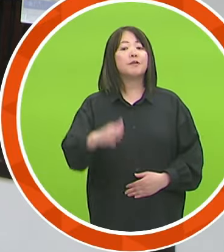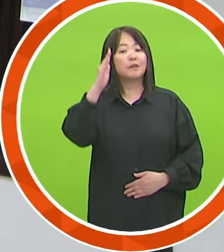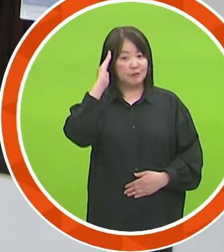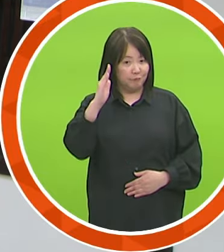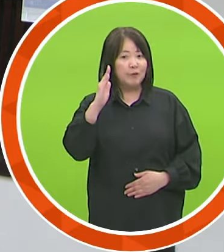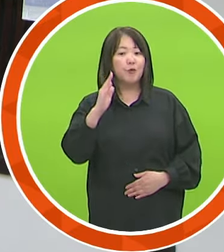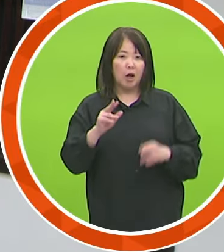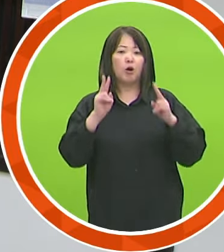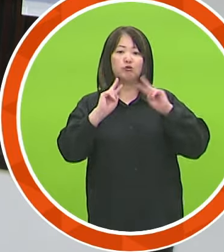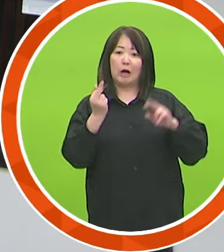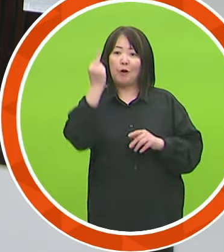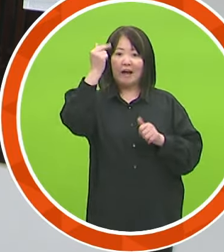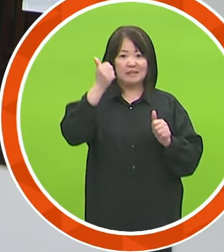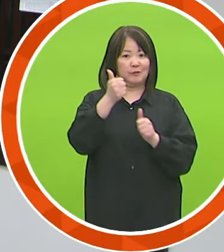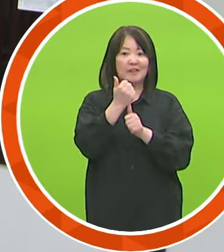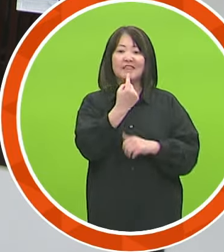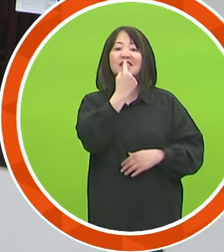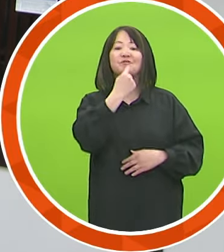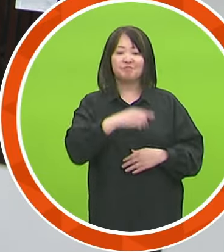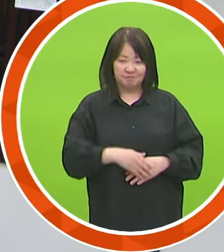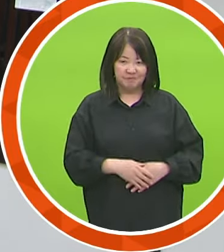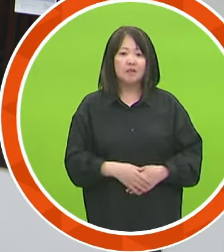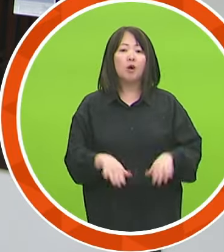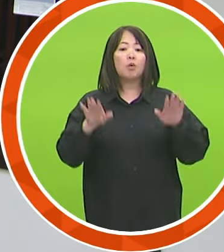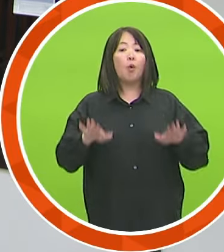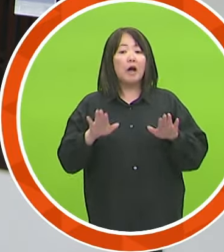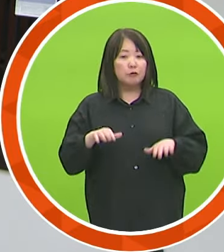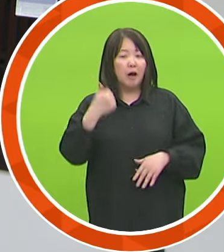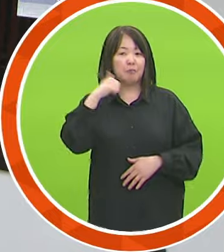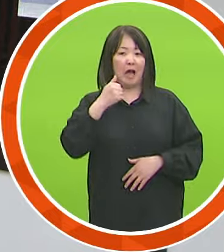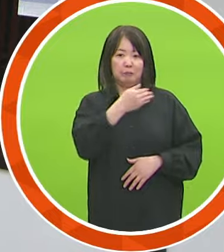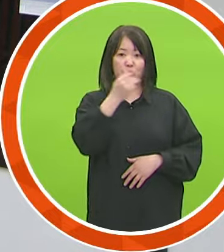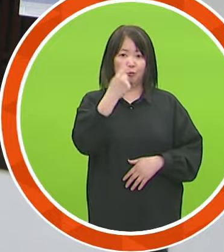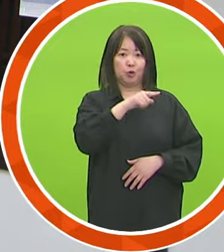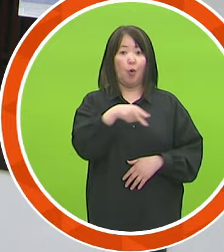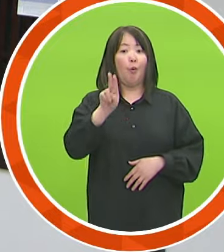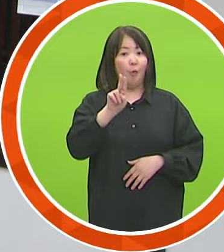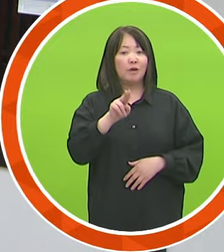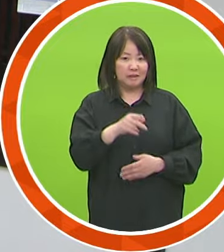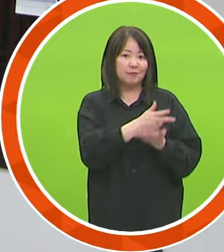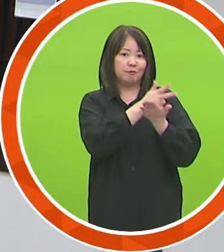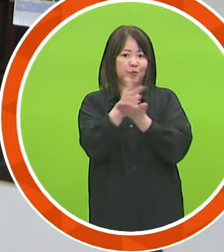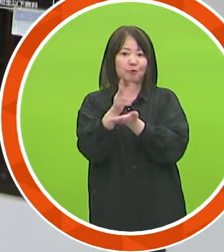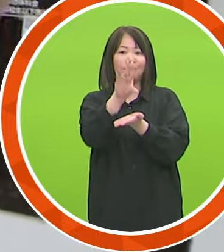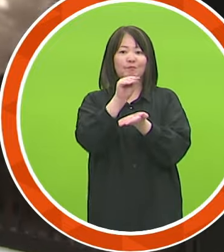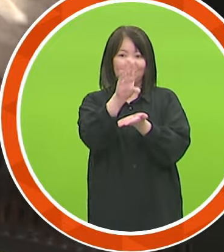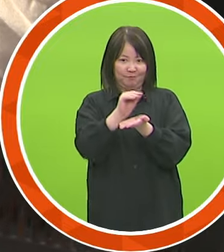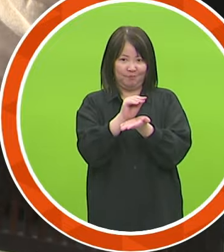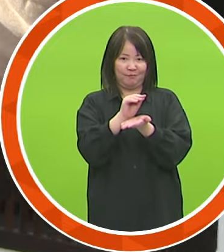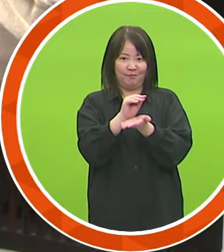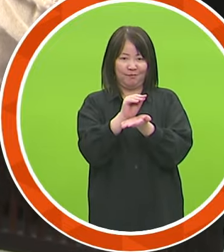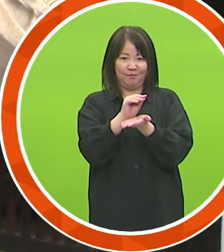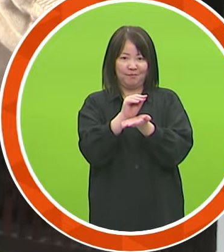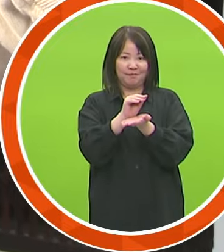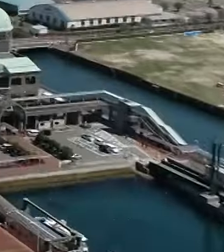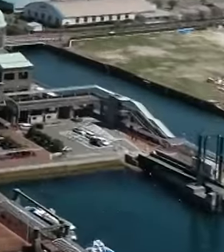皆さんこんにちは、キミクレシン歌の弟子と申します。今回は南くんぞうにクレチューブします。